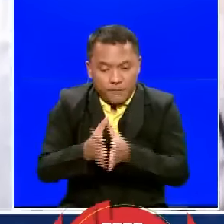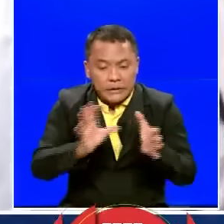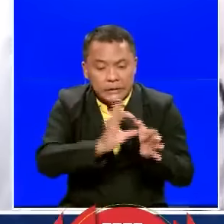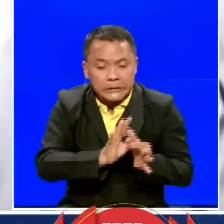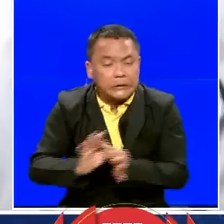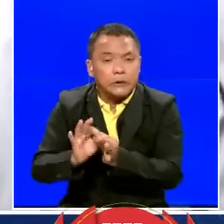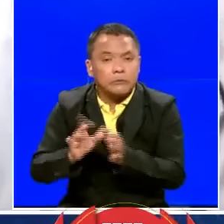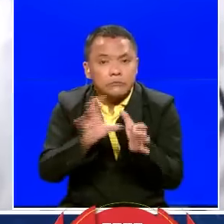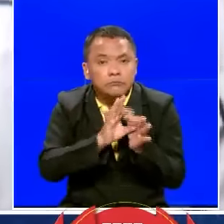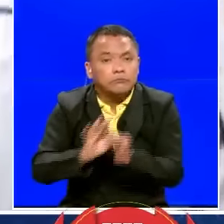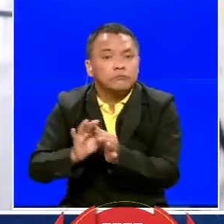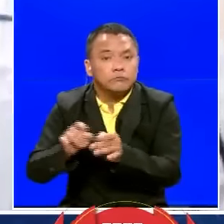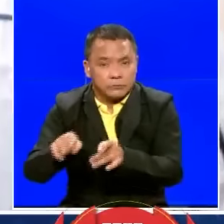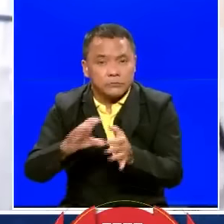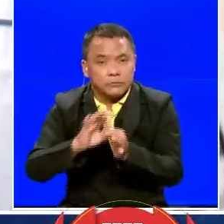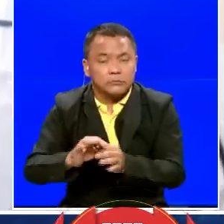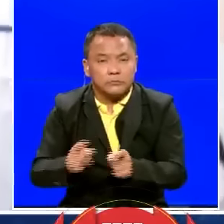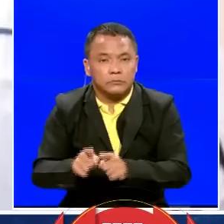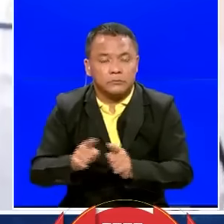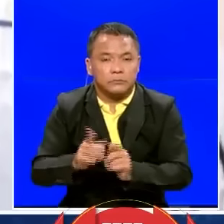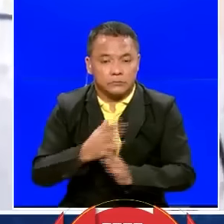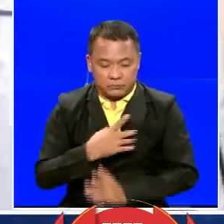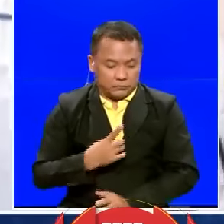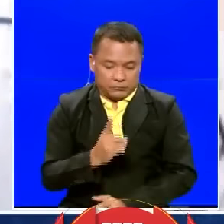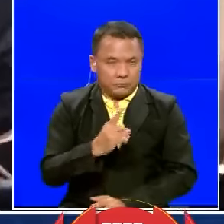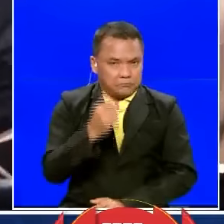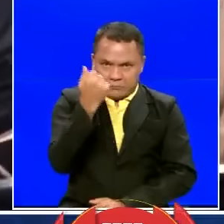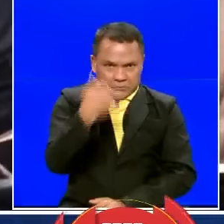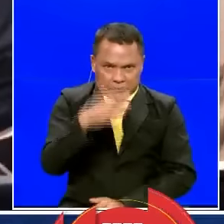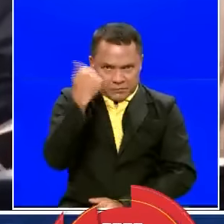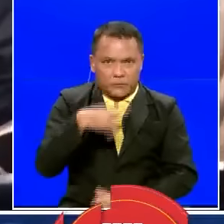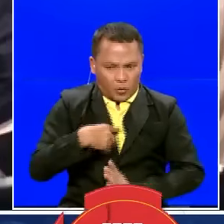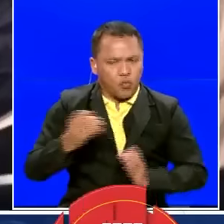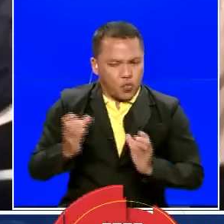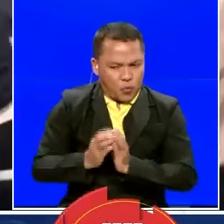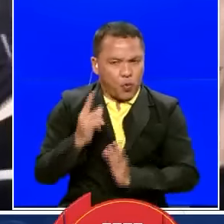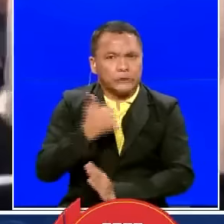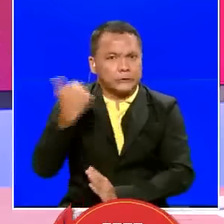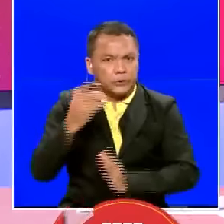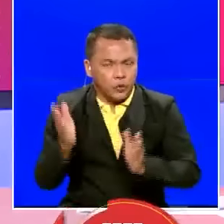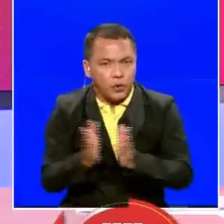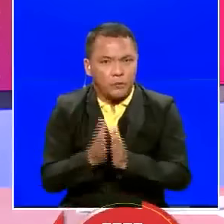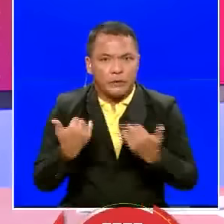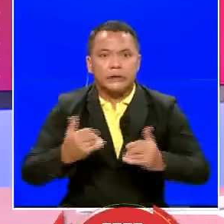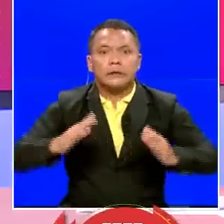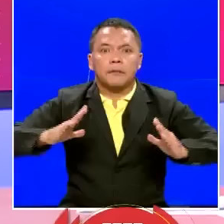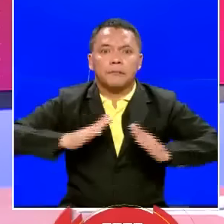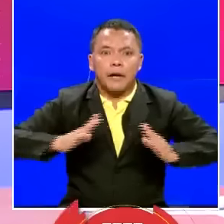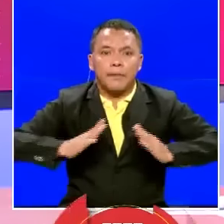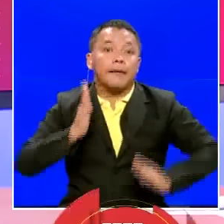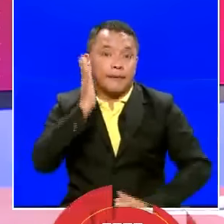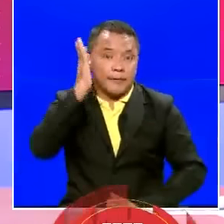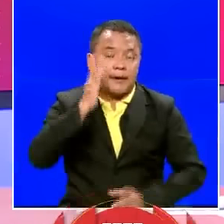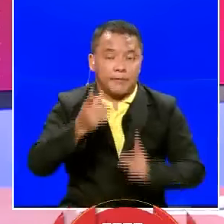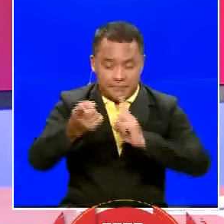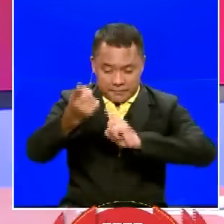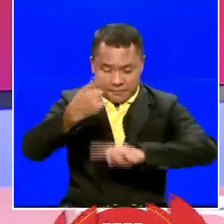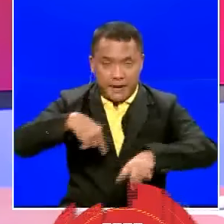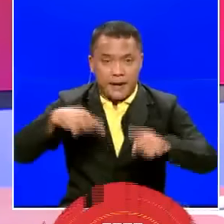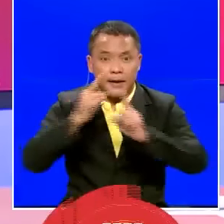ข้องเชื่อมโยงกับคดีนี้ด้วยลำพังตัวคนเดียวไม่น่าจะทำได้ขนาดนี้นะคะช่วงนี้พักกันครู่นึงค่ะช่วงหน้านะคะ